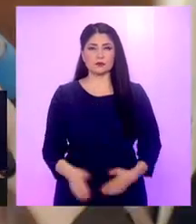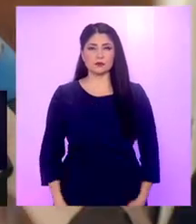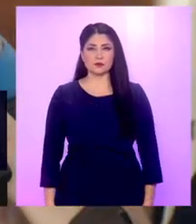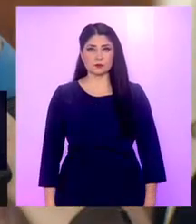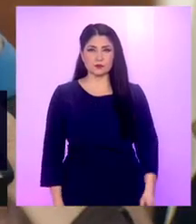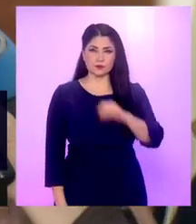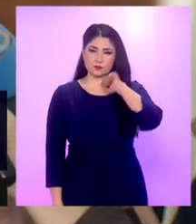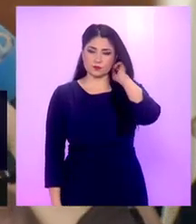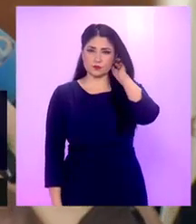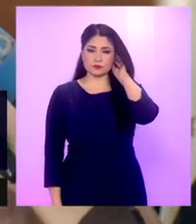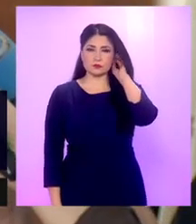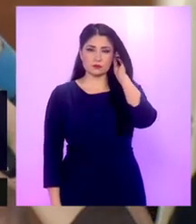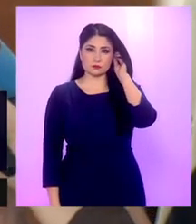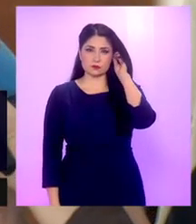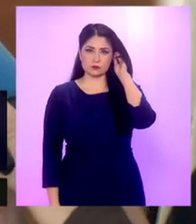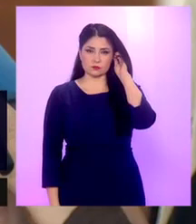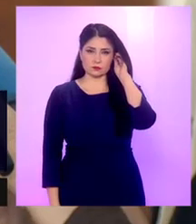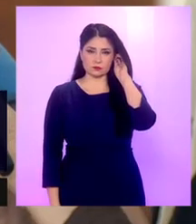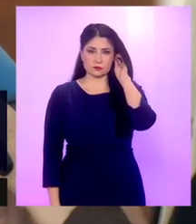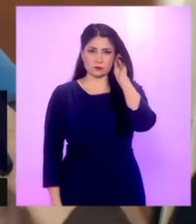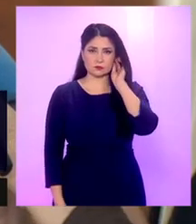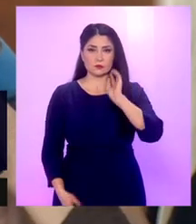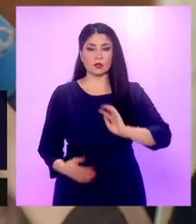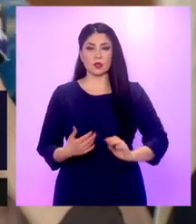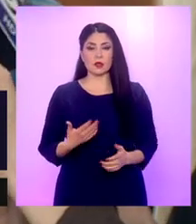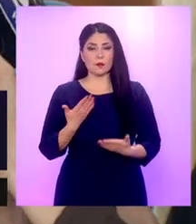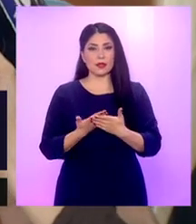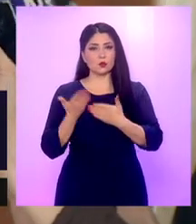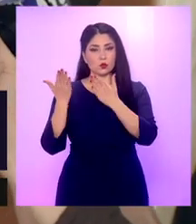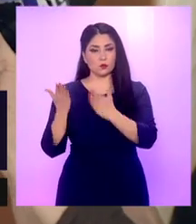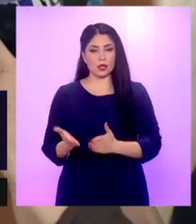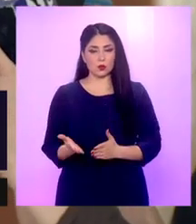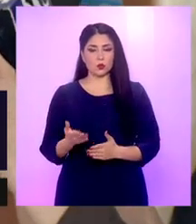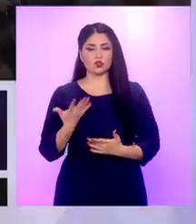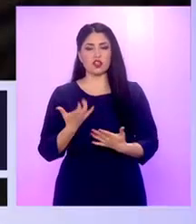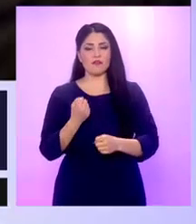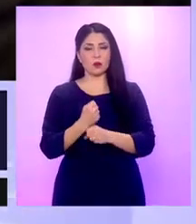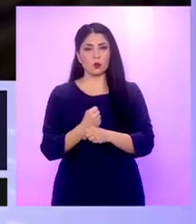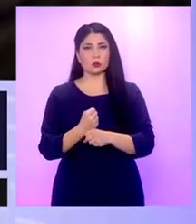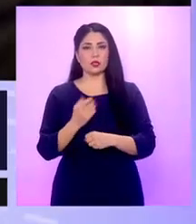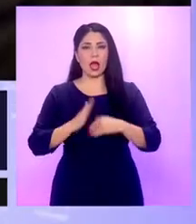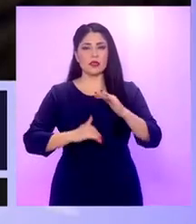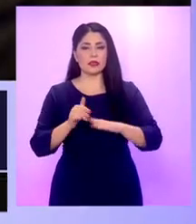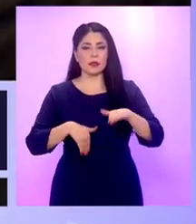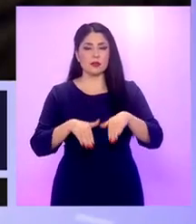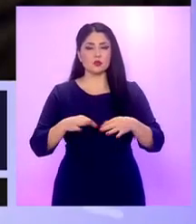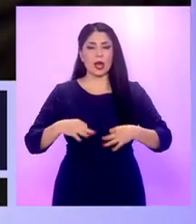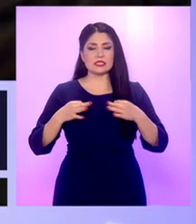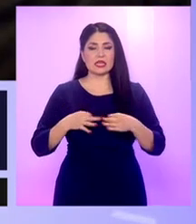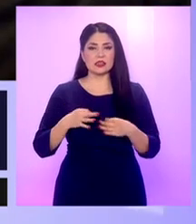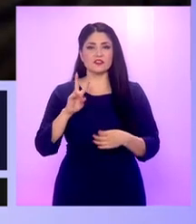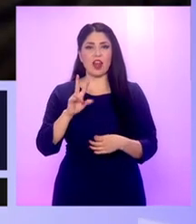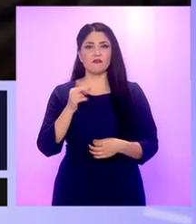Pentru mine, evoluția lui Vlad Voiculescu în calitate de ministru al sănătății a